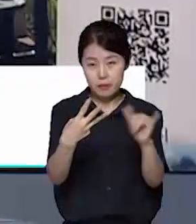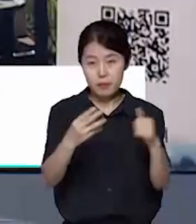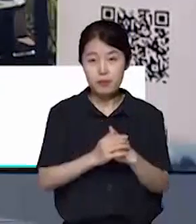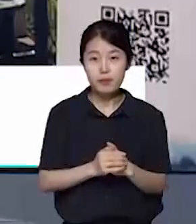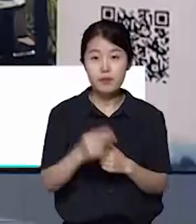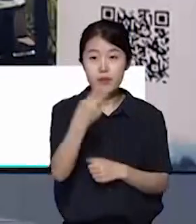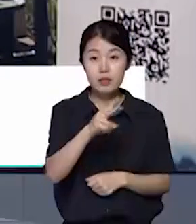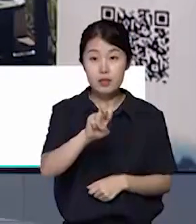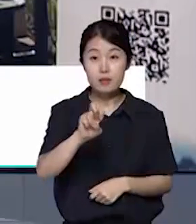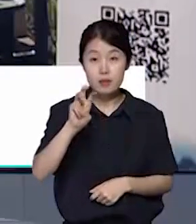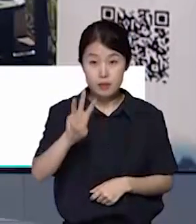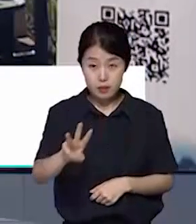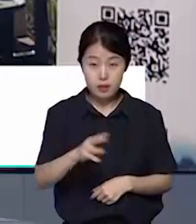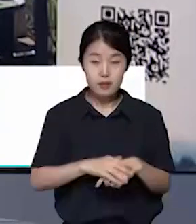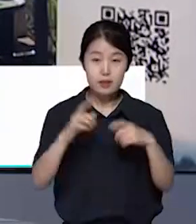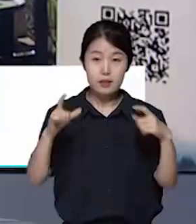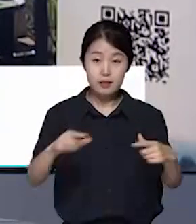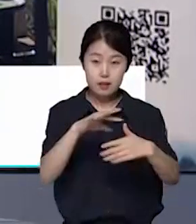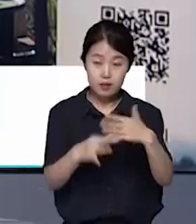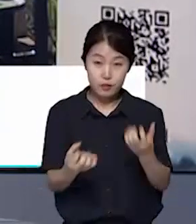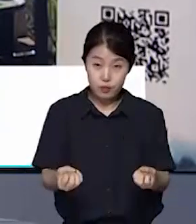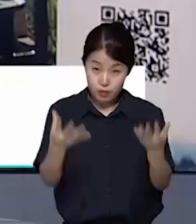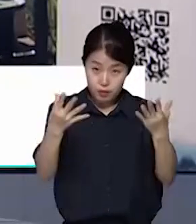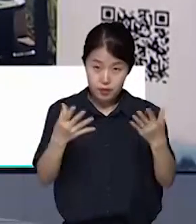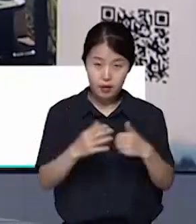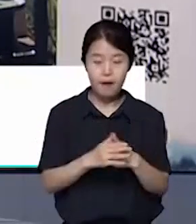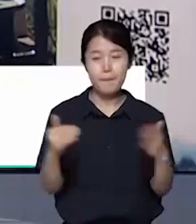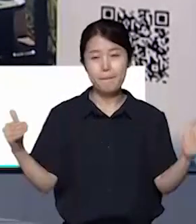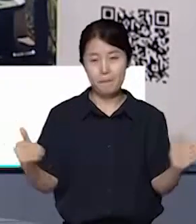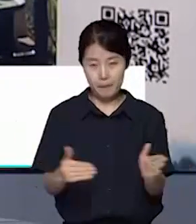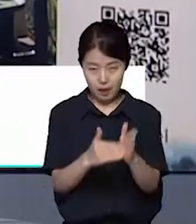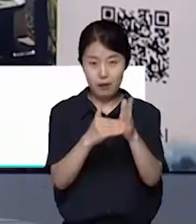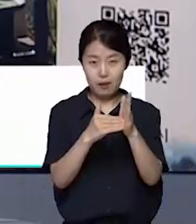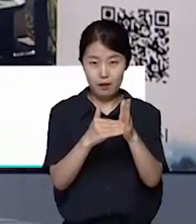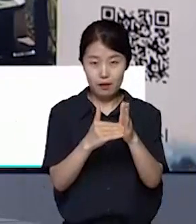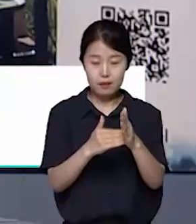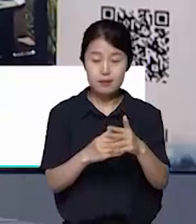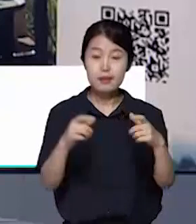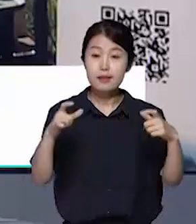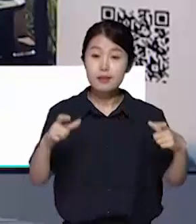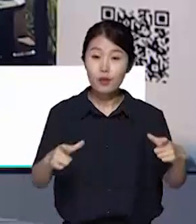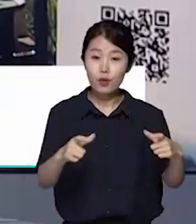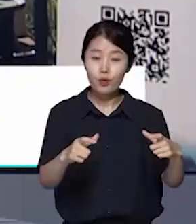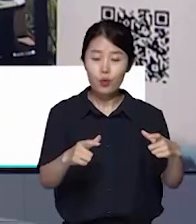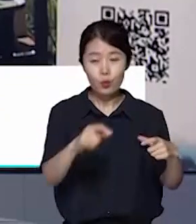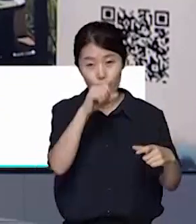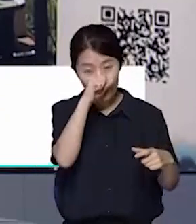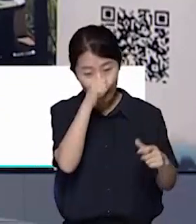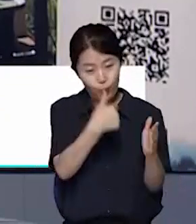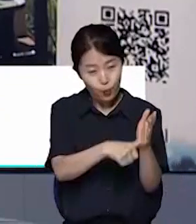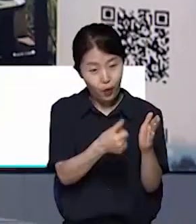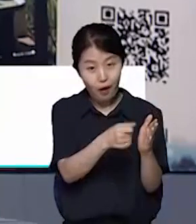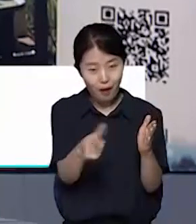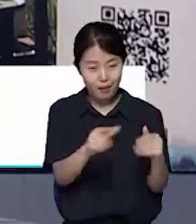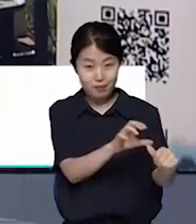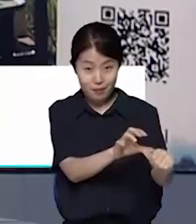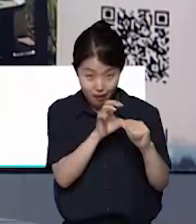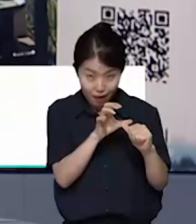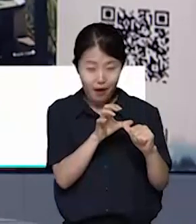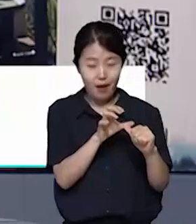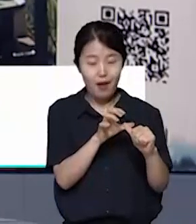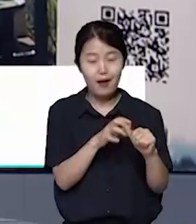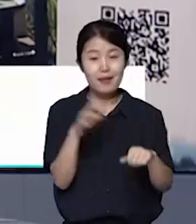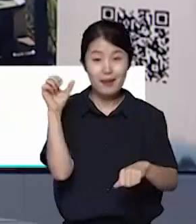2023 로컬 콘텐츠 페스타가 송악리에 막을 내렸습니다. 지역의 다양하고 우수한 자원을 성공적으로 활용한 지자체에게